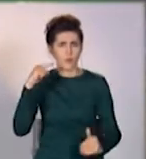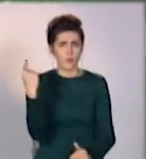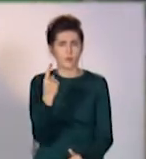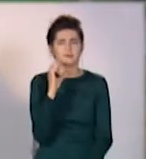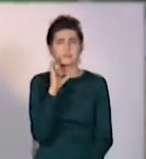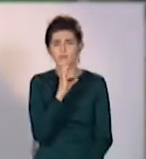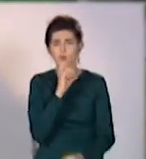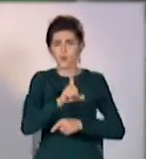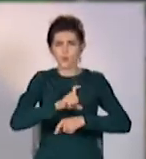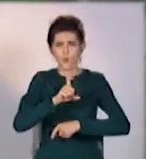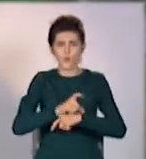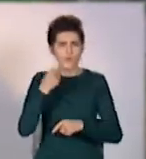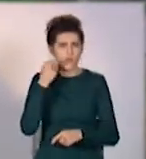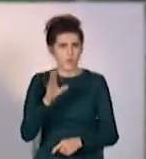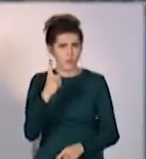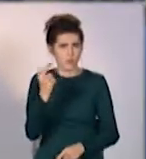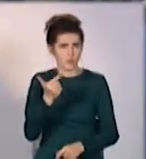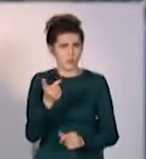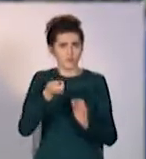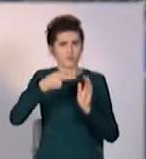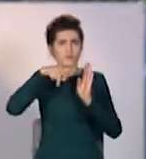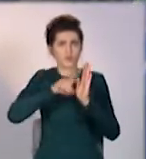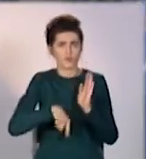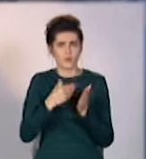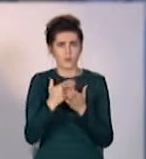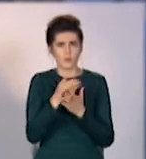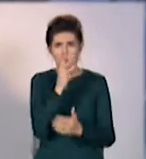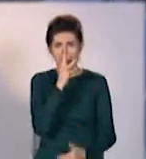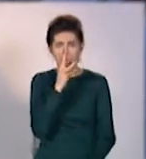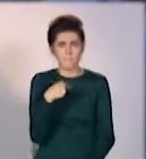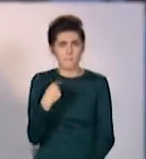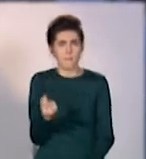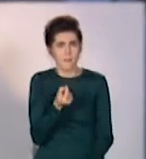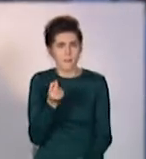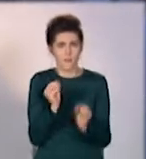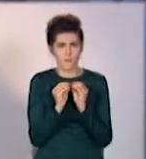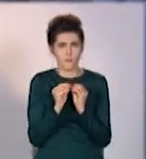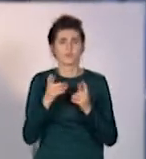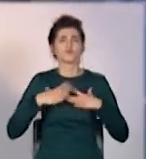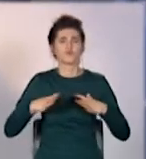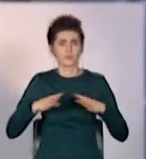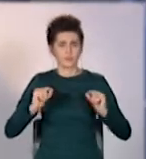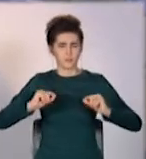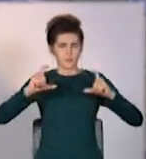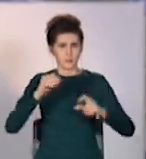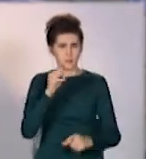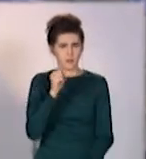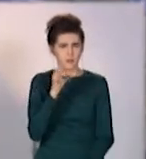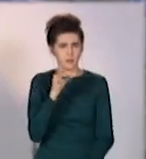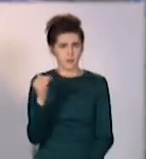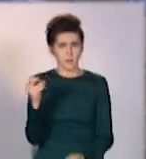Сєвєродонецьку їздять на гривні дешевше. А якщо зарплата залишається такою ж, куди повищати ще проїзд? У